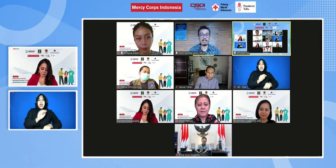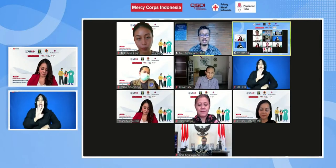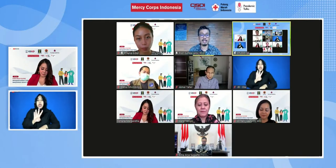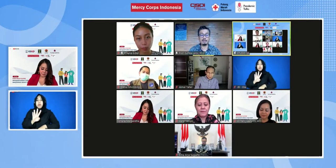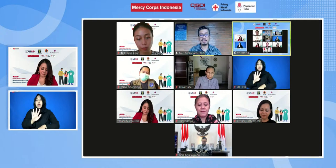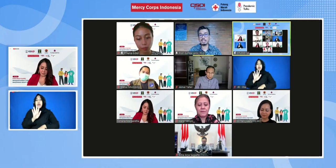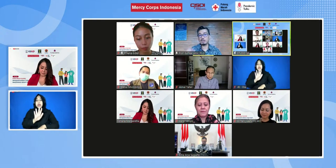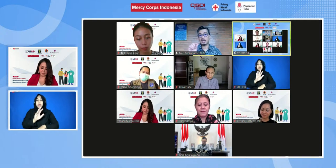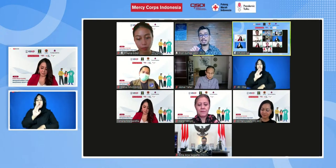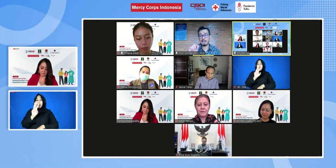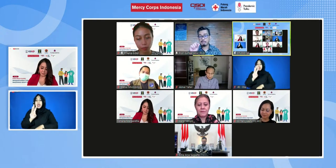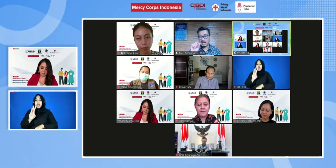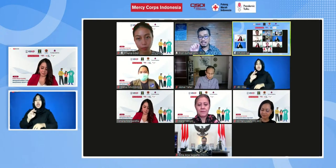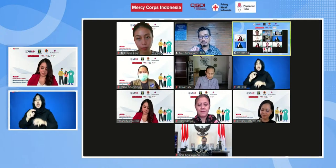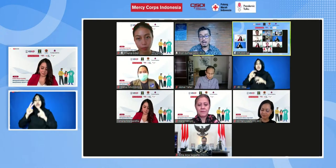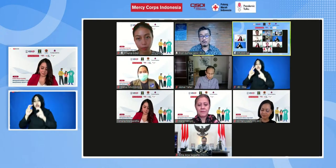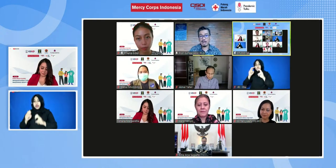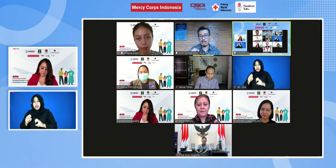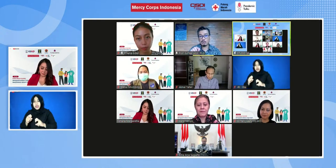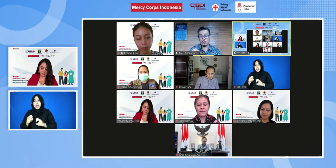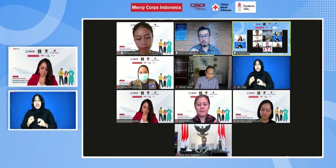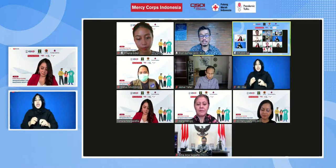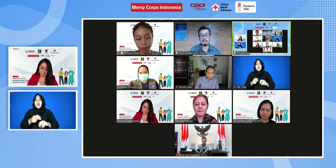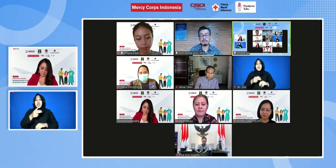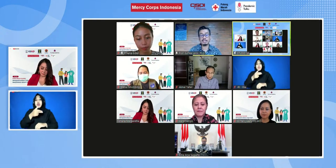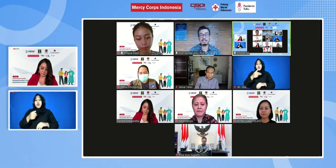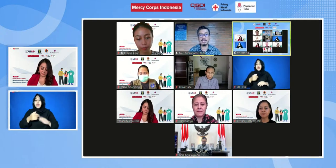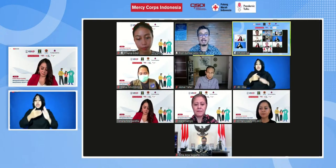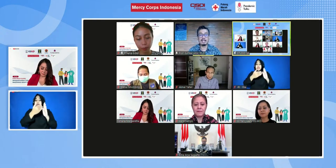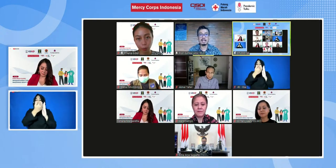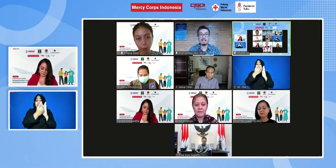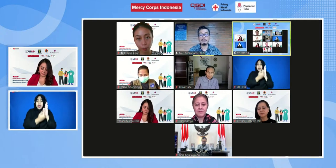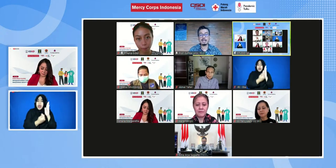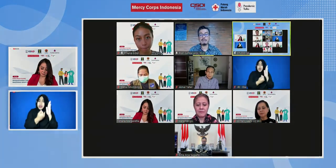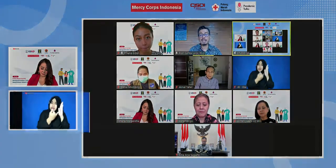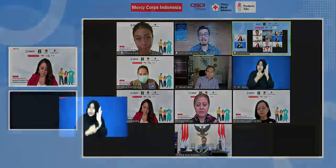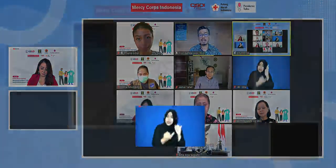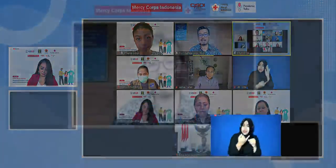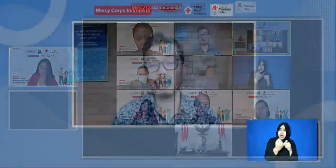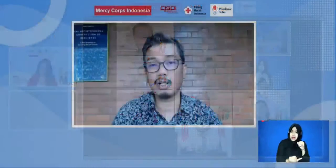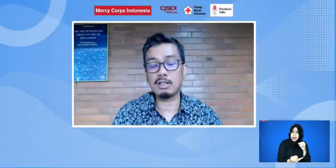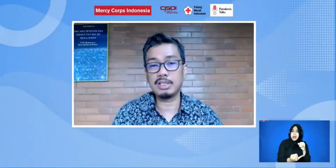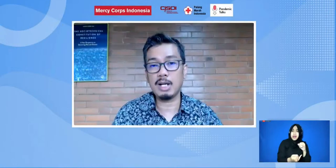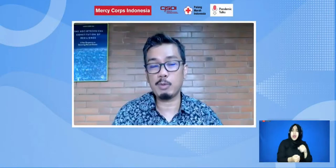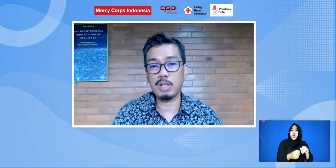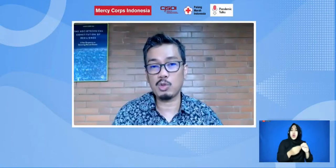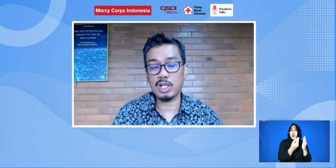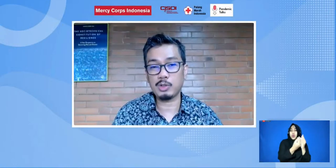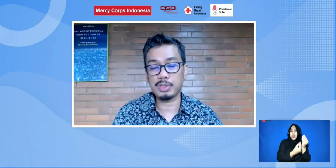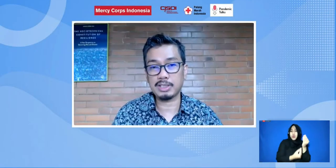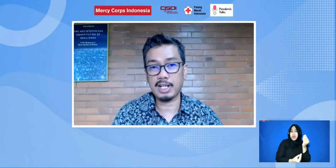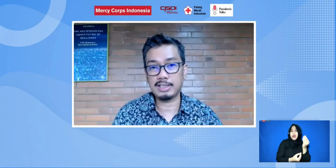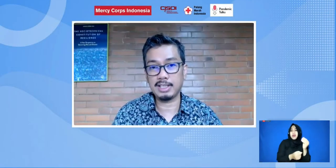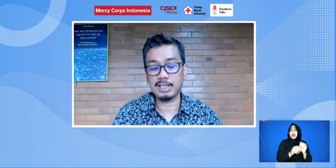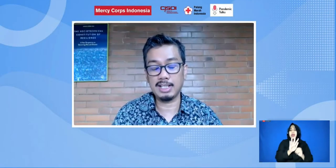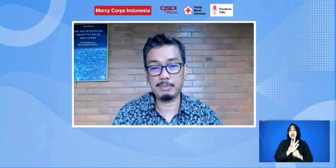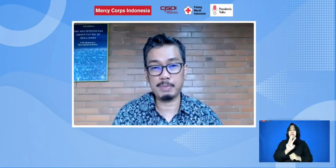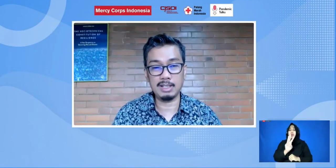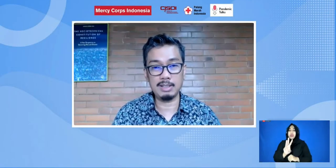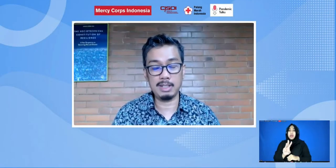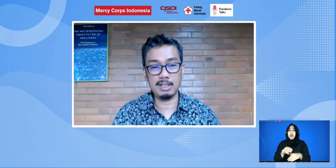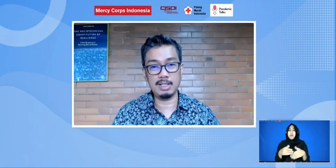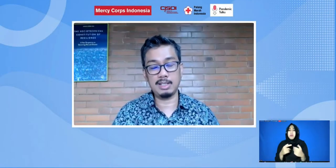disurvei. Indonesia itu berada paling bawah, urutan 53. Nah, bagaimana Singapura melakukan contact tracing?